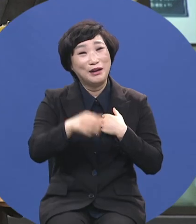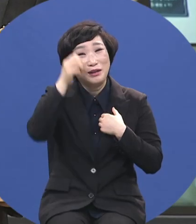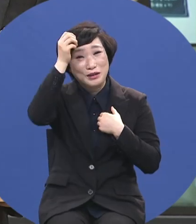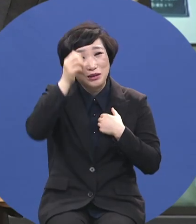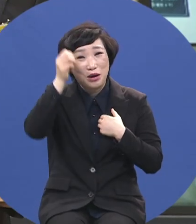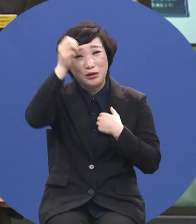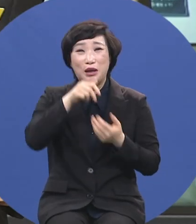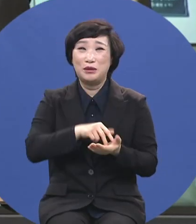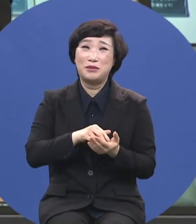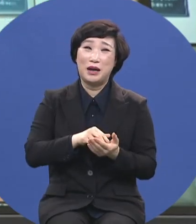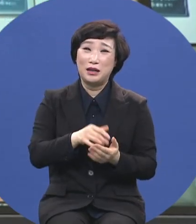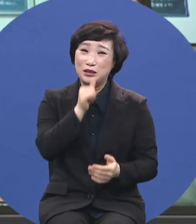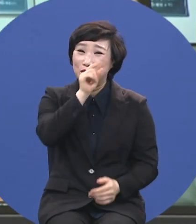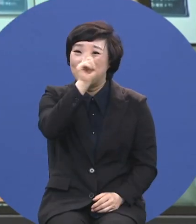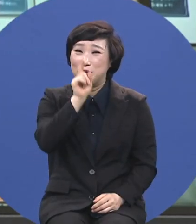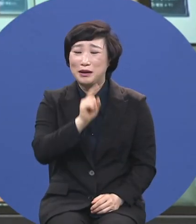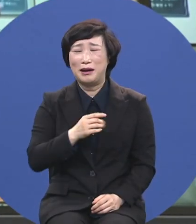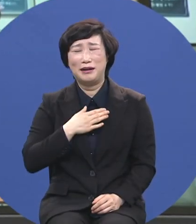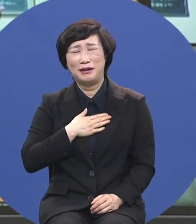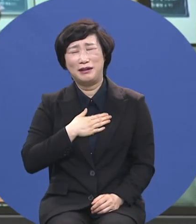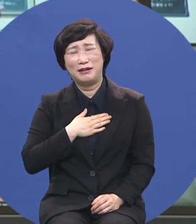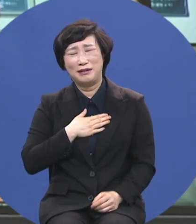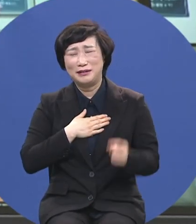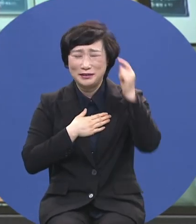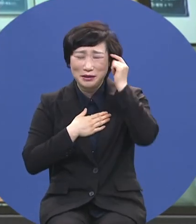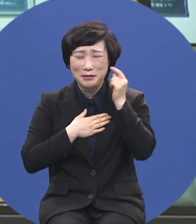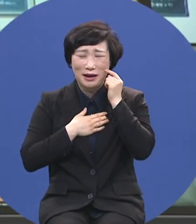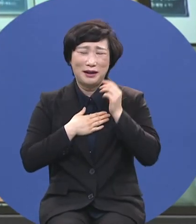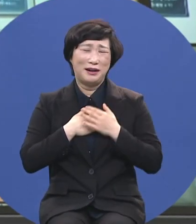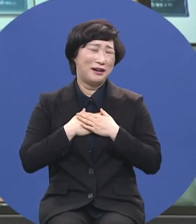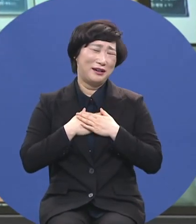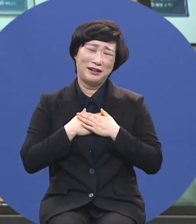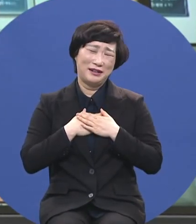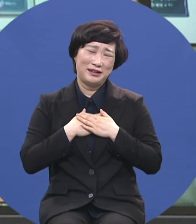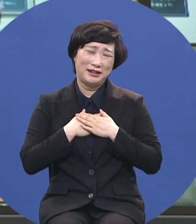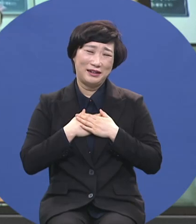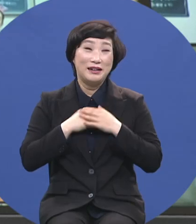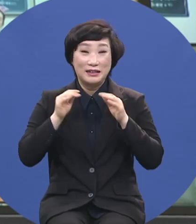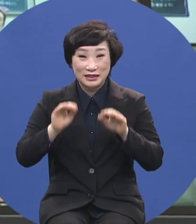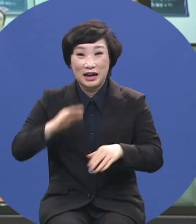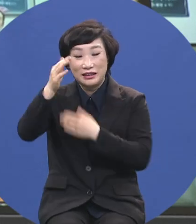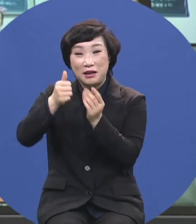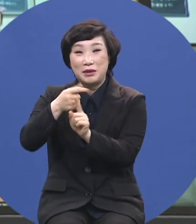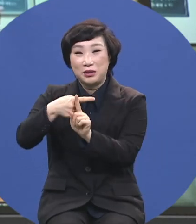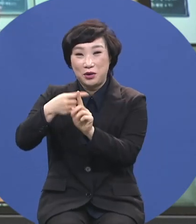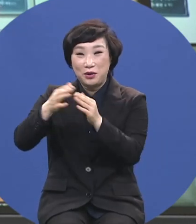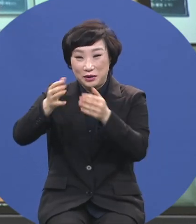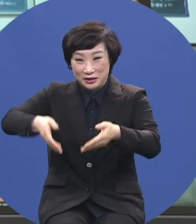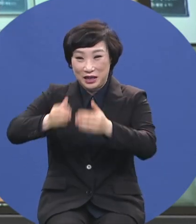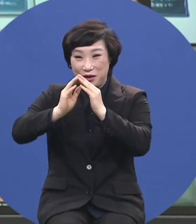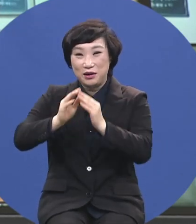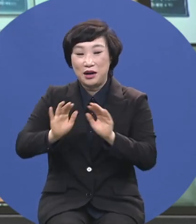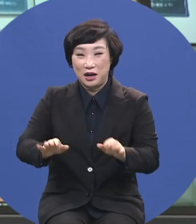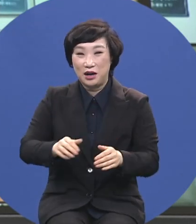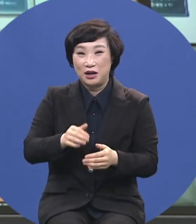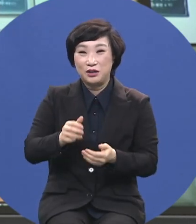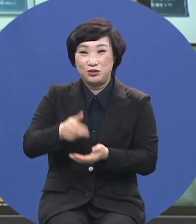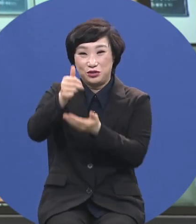영적 처지에 놓여 있겠는가 생각할 때 하나님께서 세우신 교회, 주여가